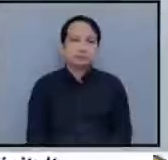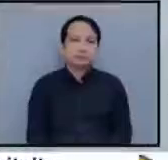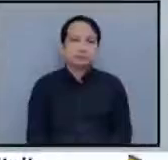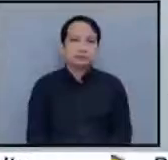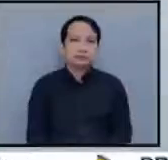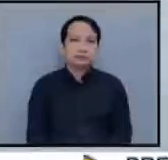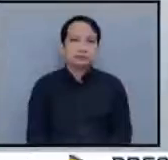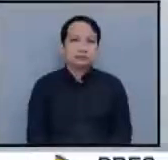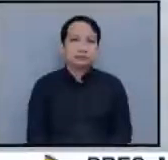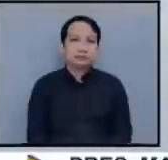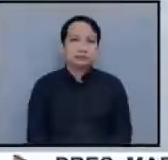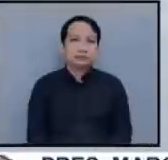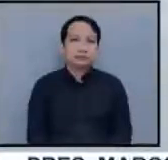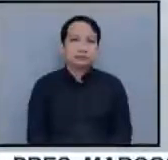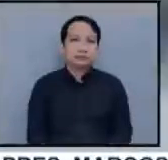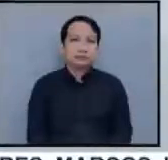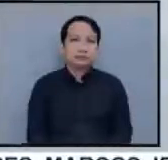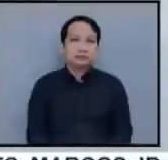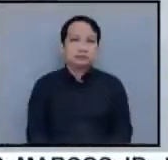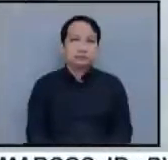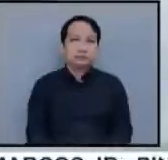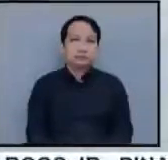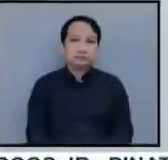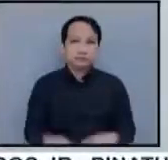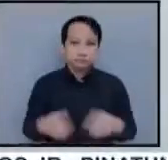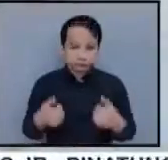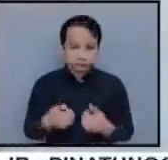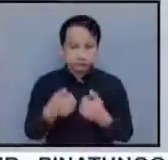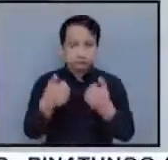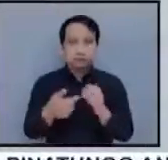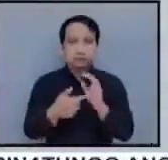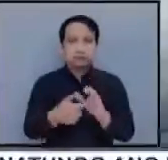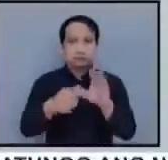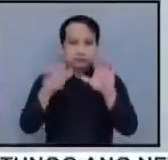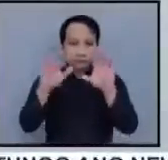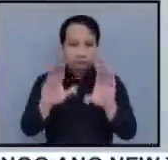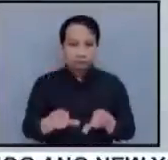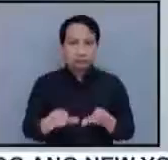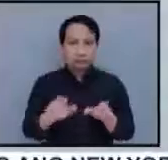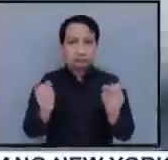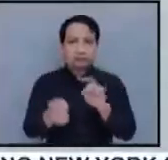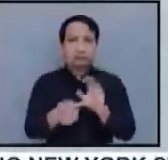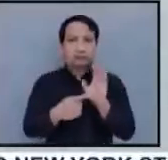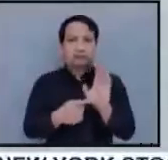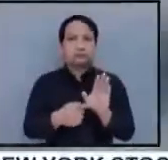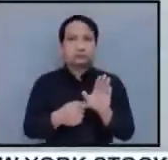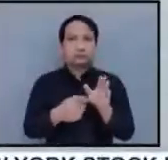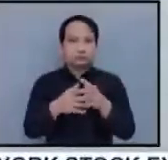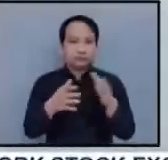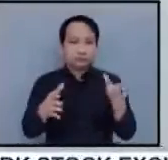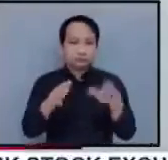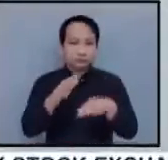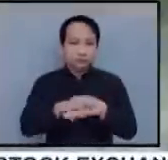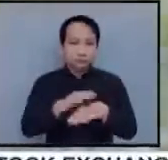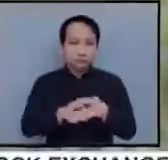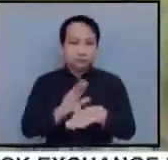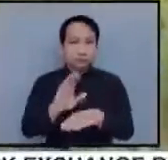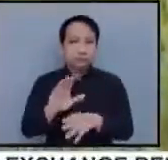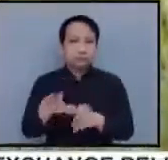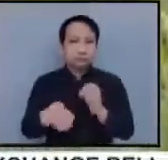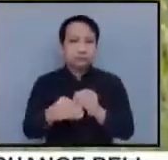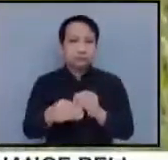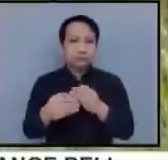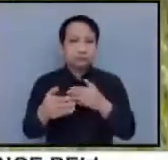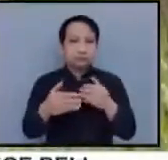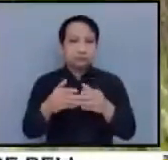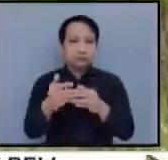Sabi ng Pangulo, kinaharap na challenge ngayon ng mundo ang climate change na siyang pinakamalaking banta na nakaapekto sa mga bansa. Kung